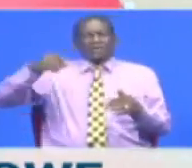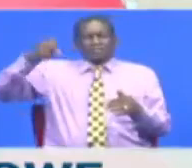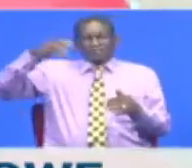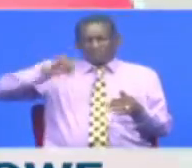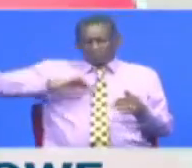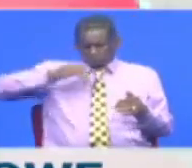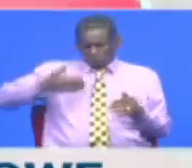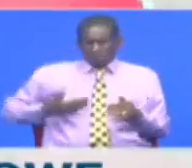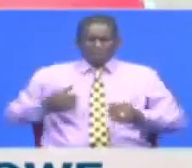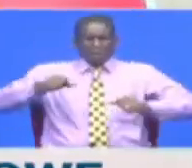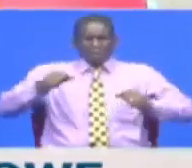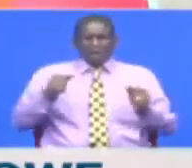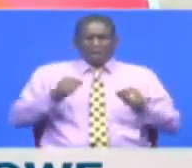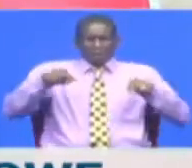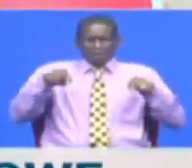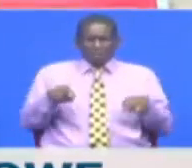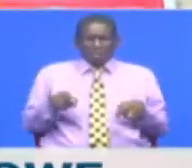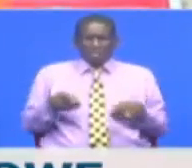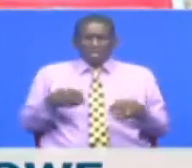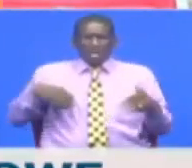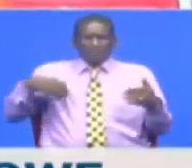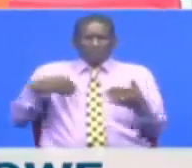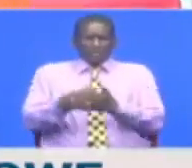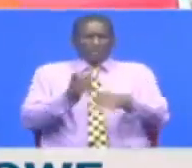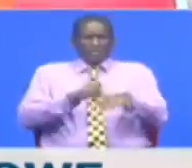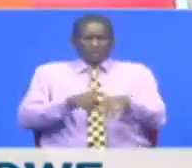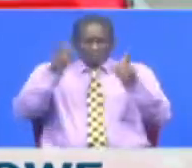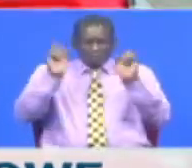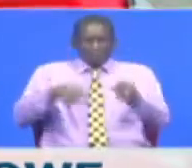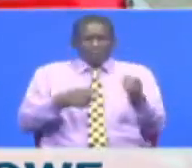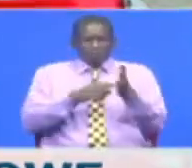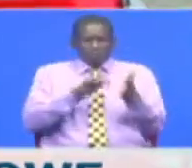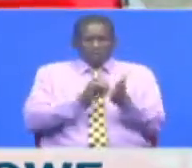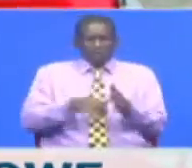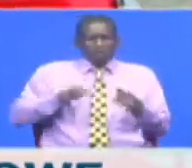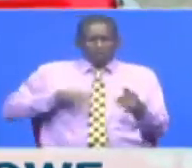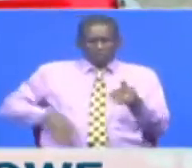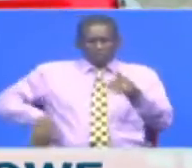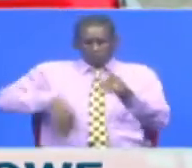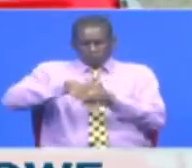kubwa sana kwangu kwa sababu imefika ile wakati lazima tuonyeshe kuwa women football